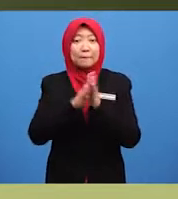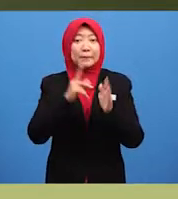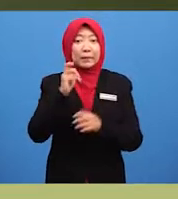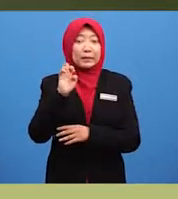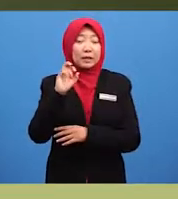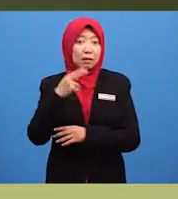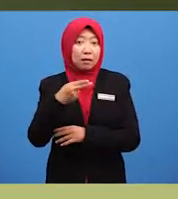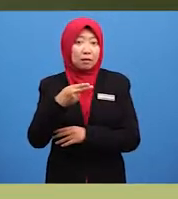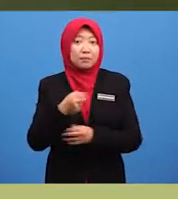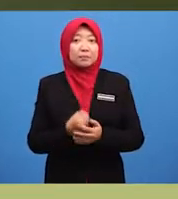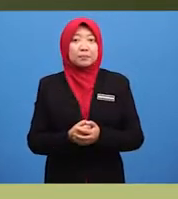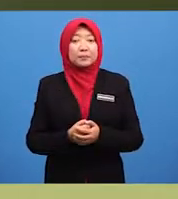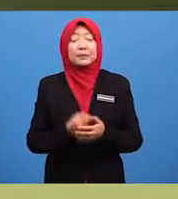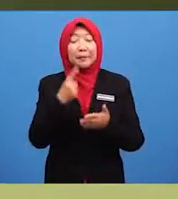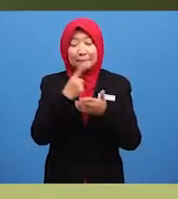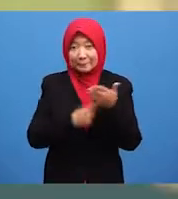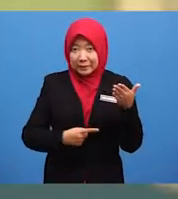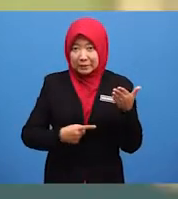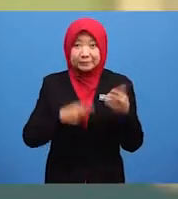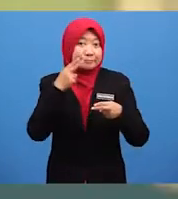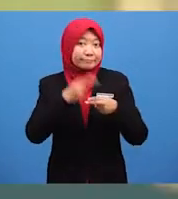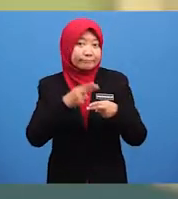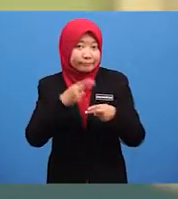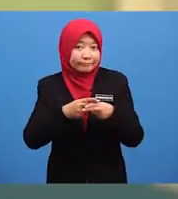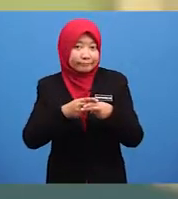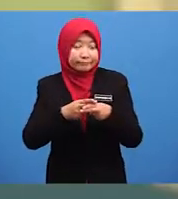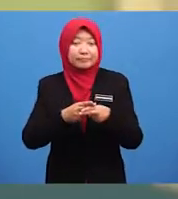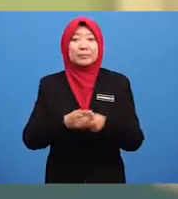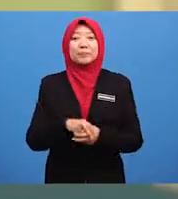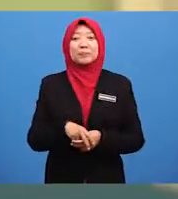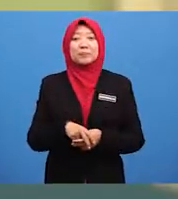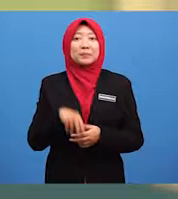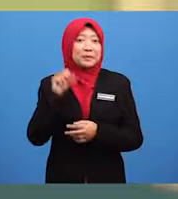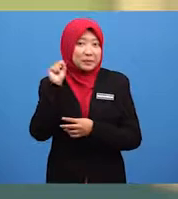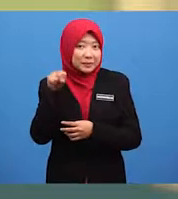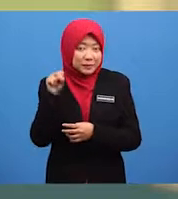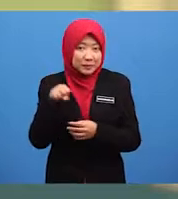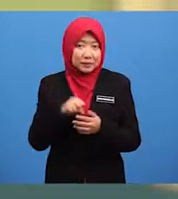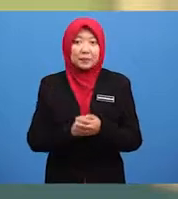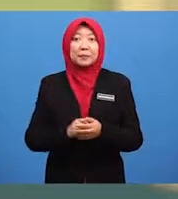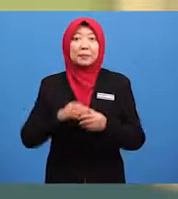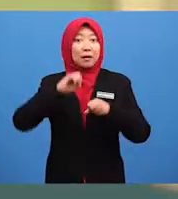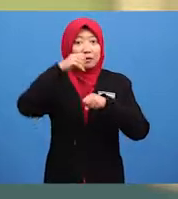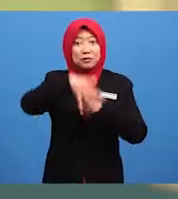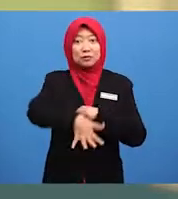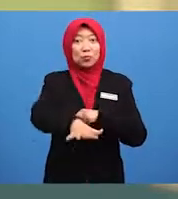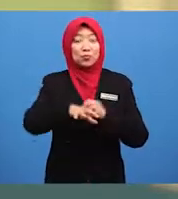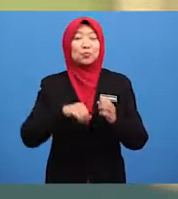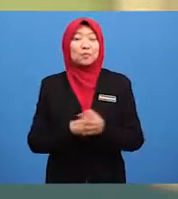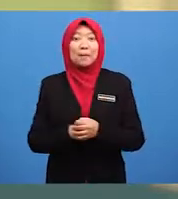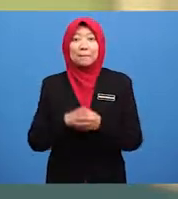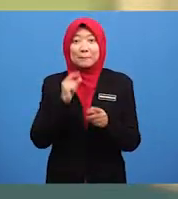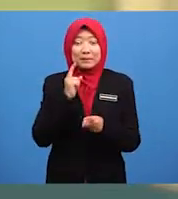sungai? Apakah kawasan itu? Ya, kawasan itu ialah air terjun.